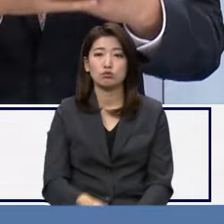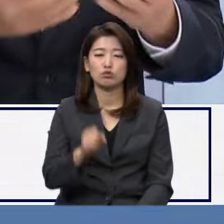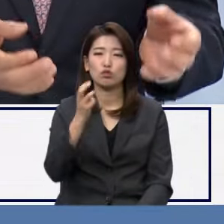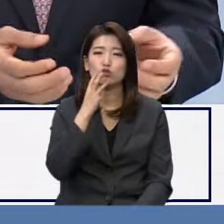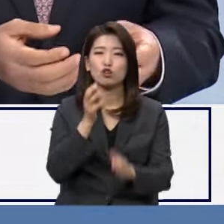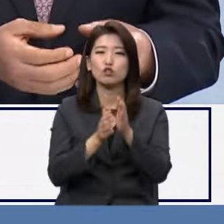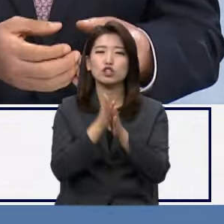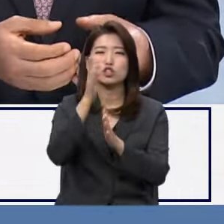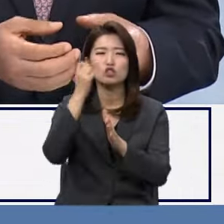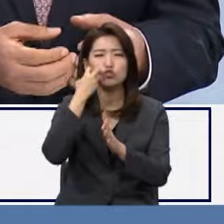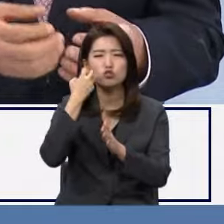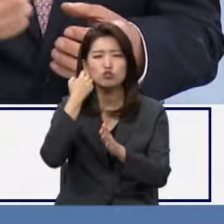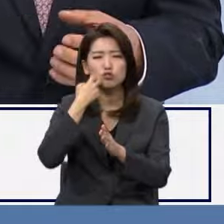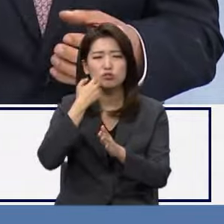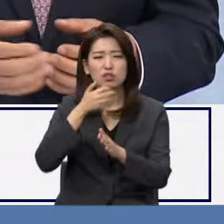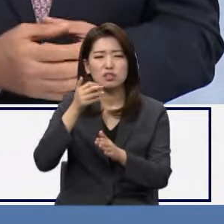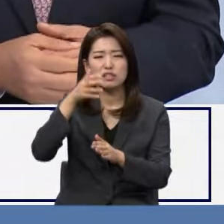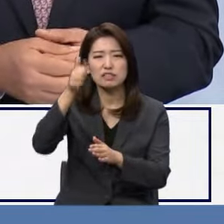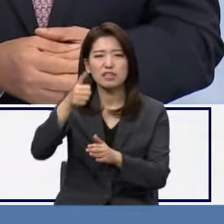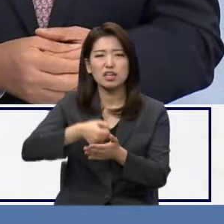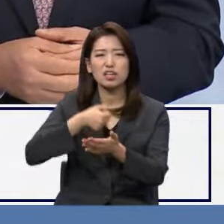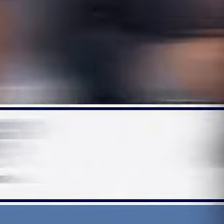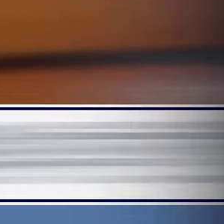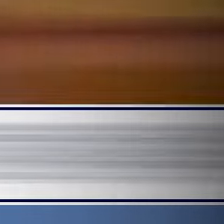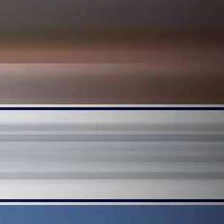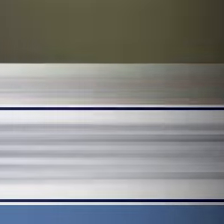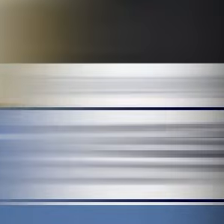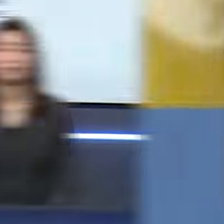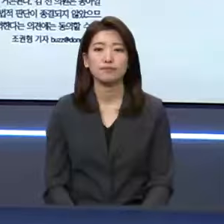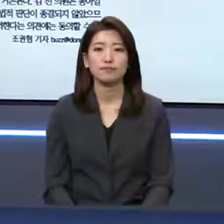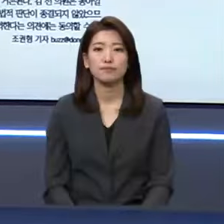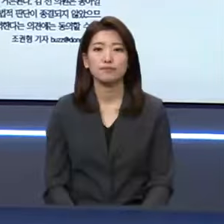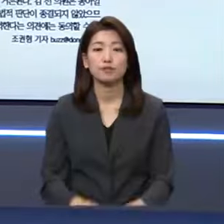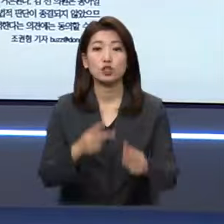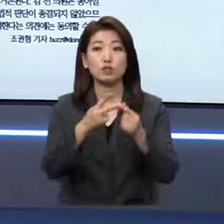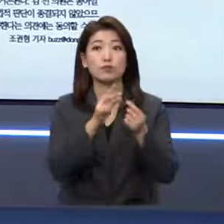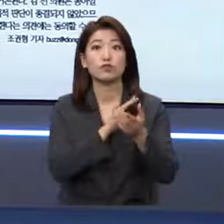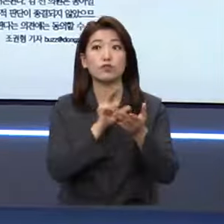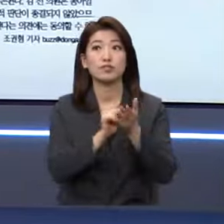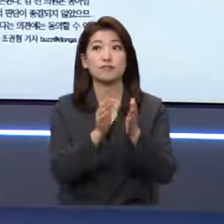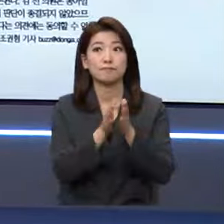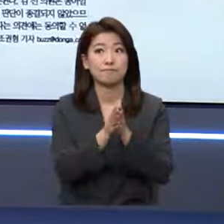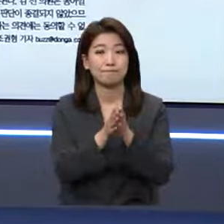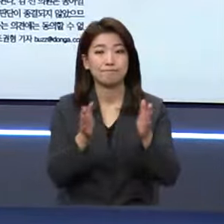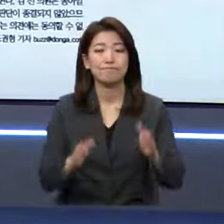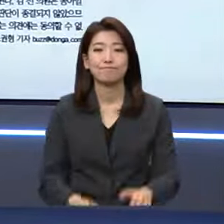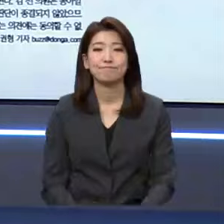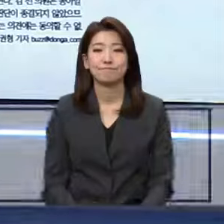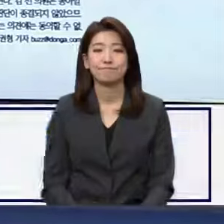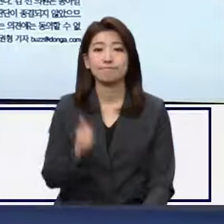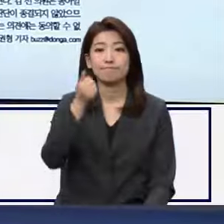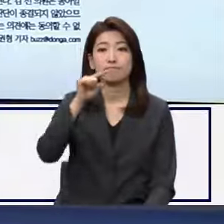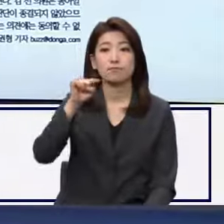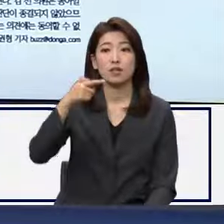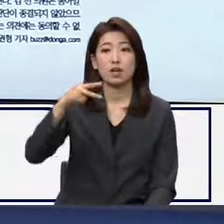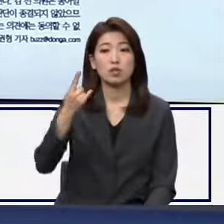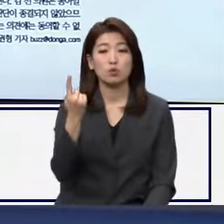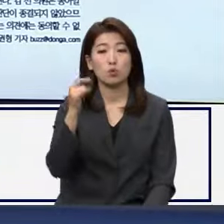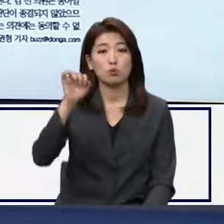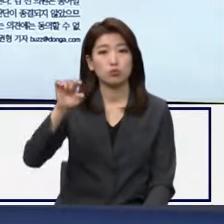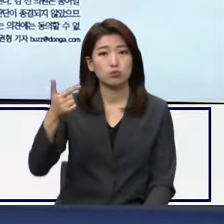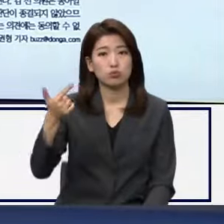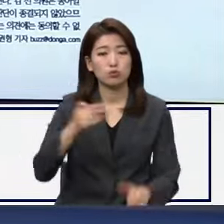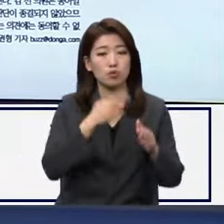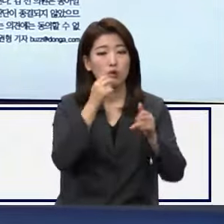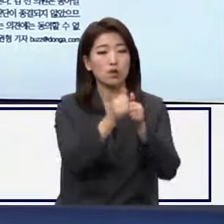또 그 무산되기도 하고 당원권 정지도 됐었거든요 한동은 공관위 결정 하루만에 돈봉투 김현아